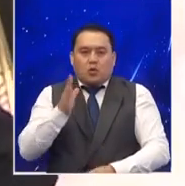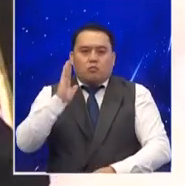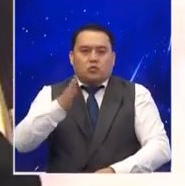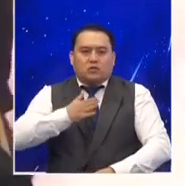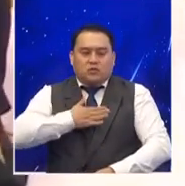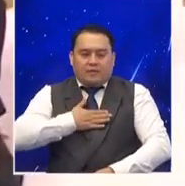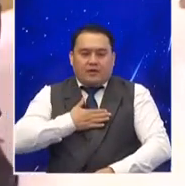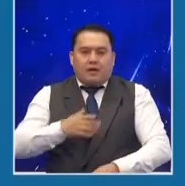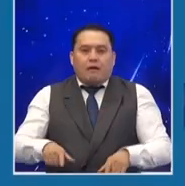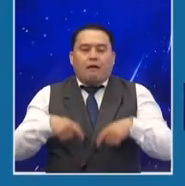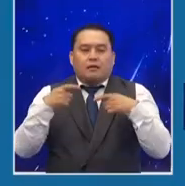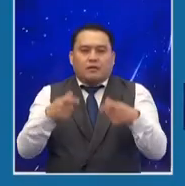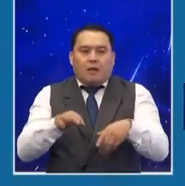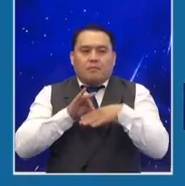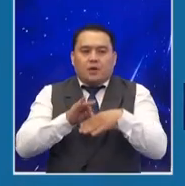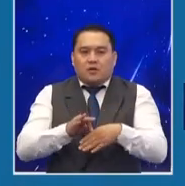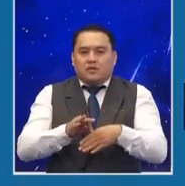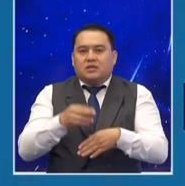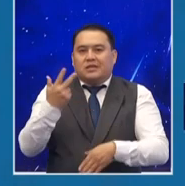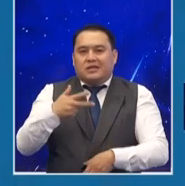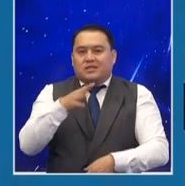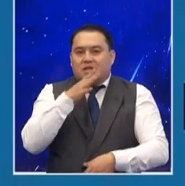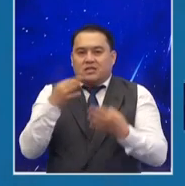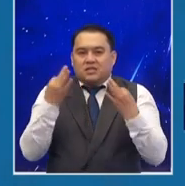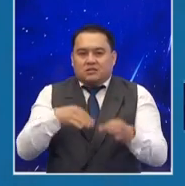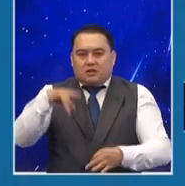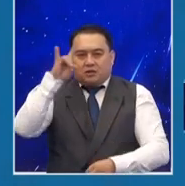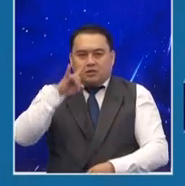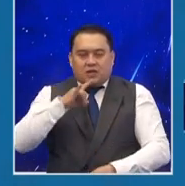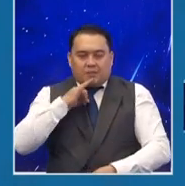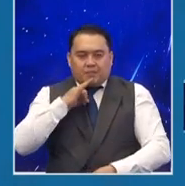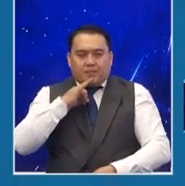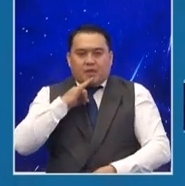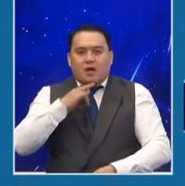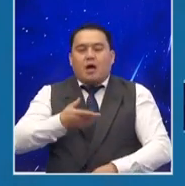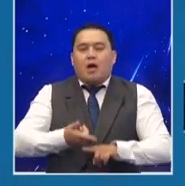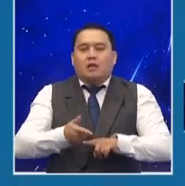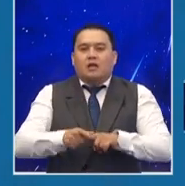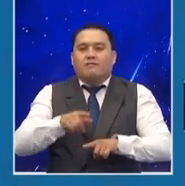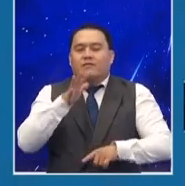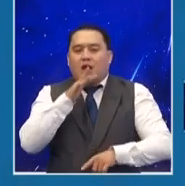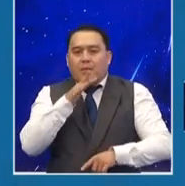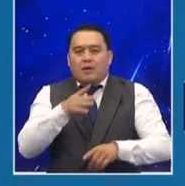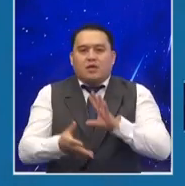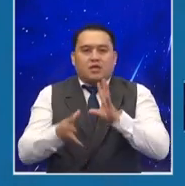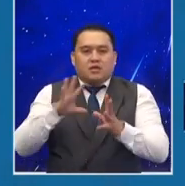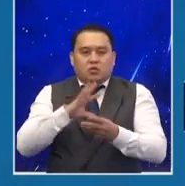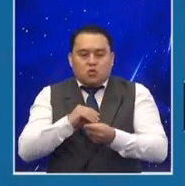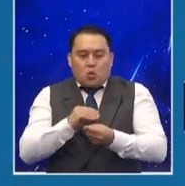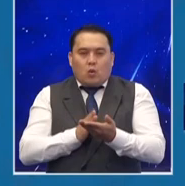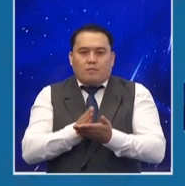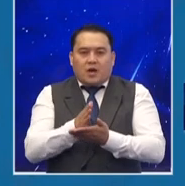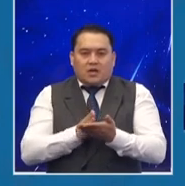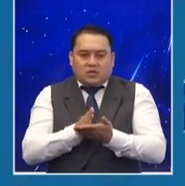нас рубежным. Он пройдет под знаком 30-летия независимости нашей Родины. Это время для подведения итогов, осмысления